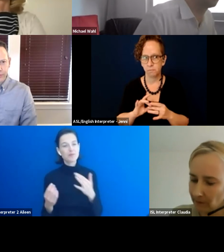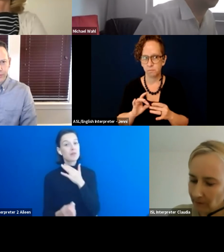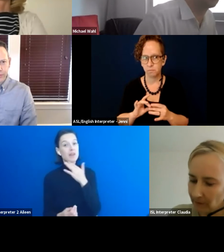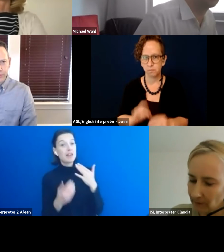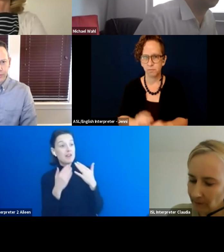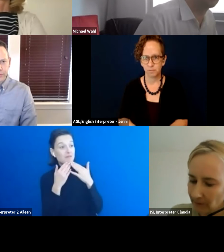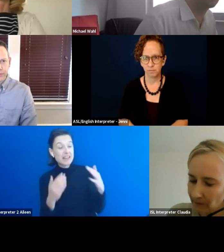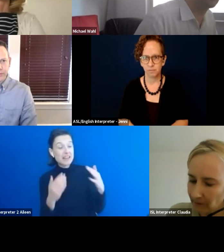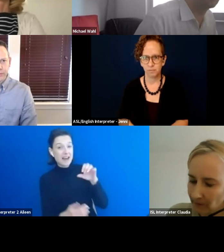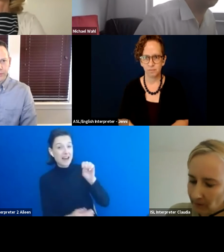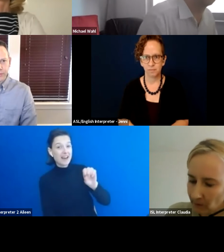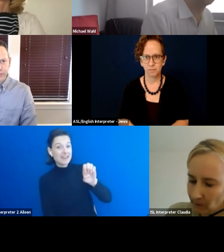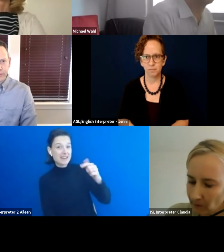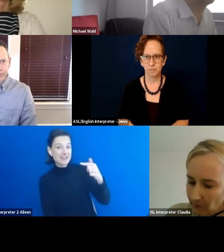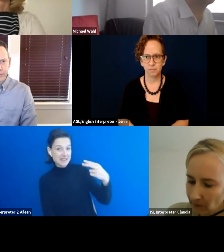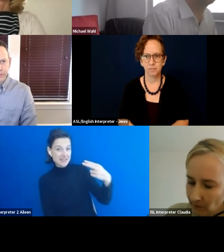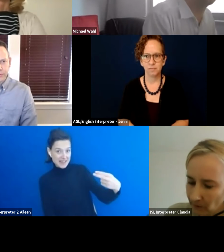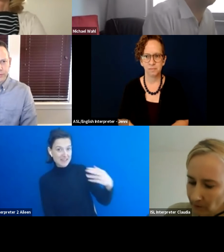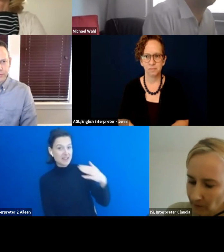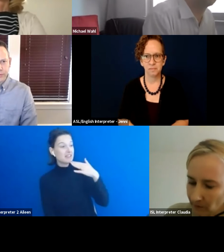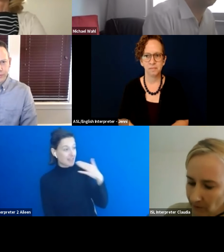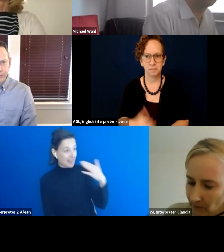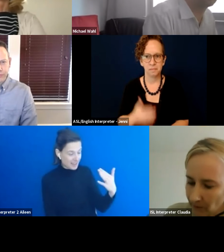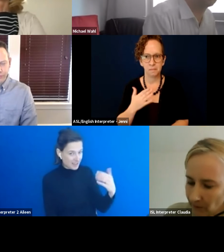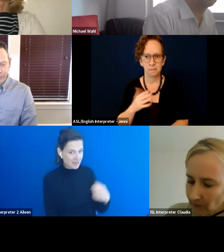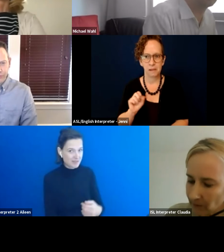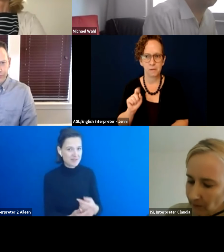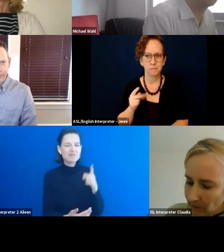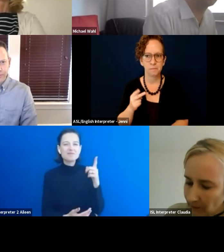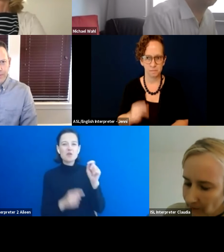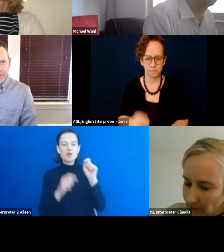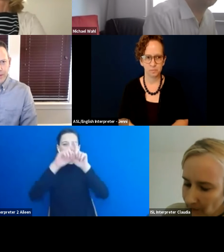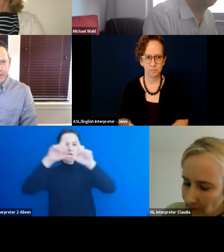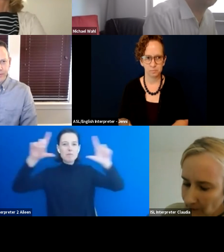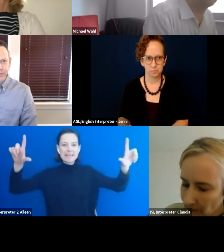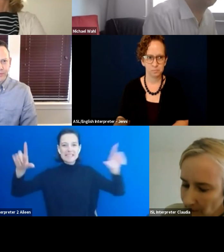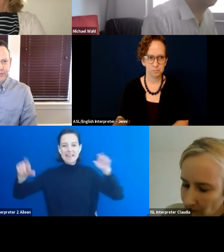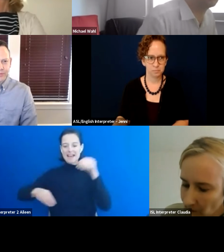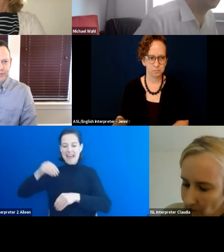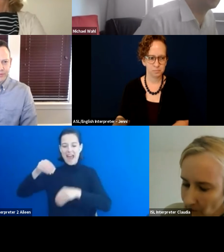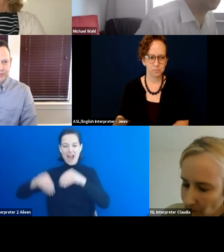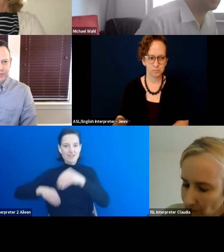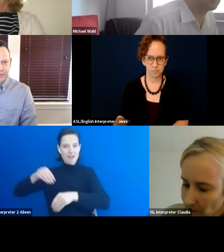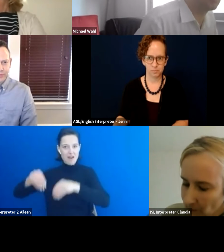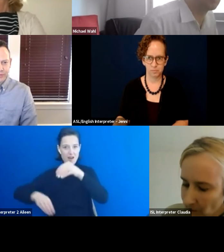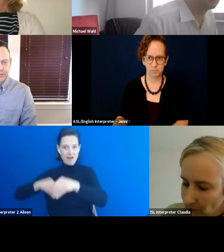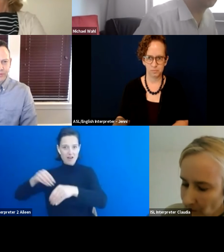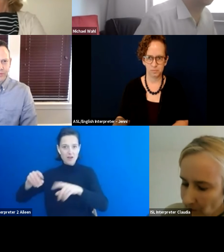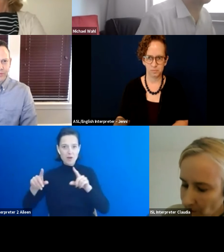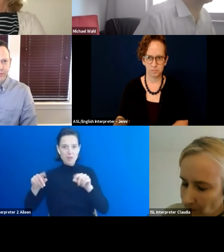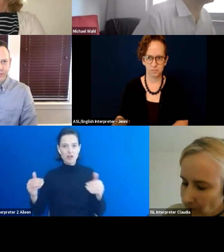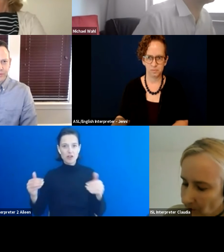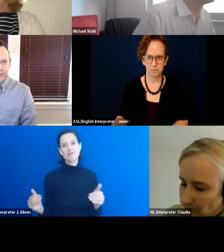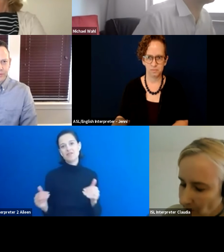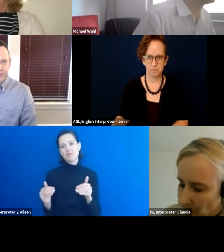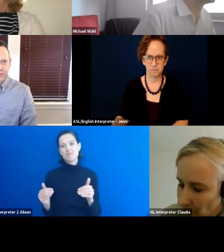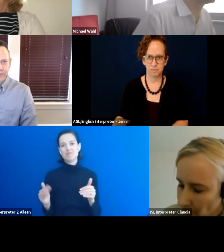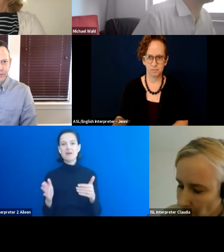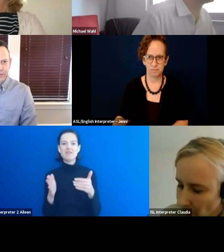heute auf morgen. Wir haben ja schon das Bild von dem Gärtnern gehört, das von dir stammt. Man muss die Barrierefreiheit pflegen wie einen